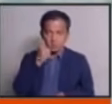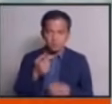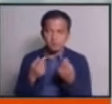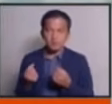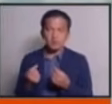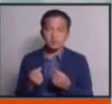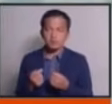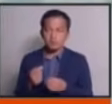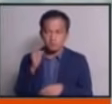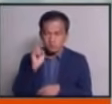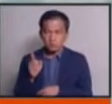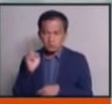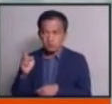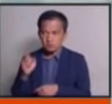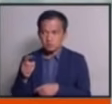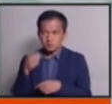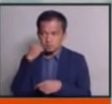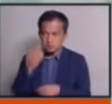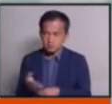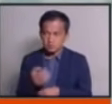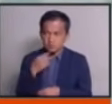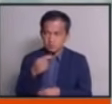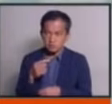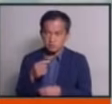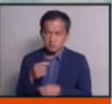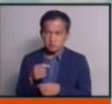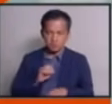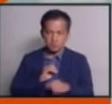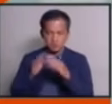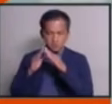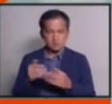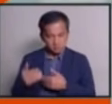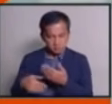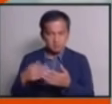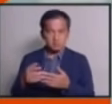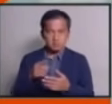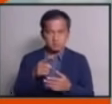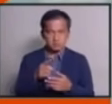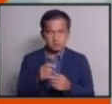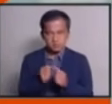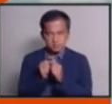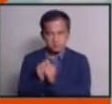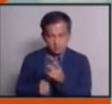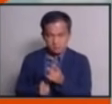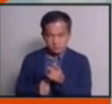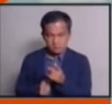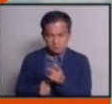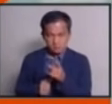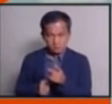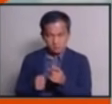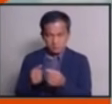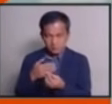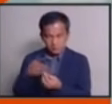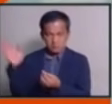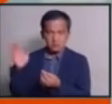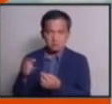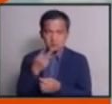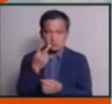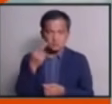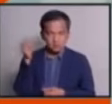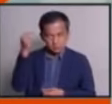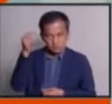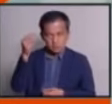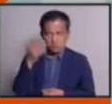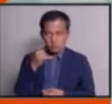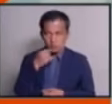walang ginawa kundi takutin siya para mamatay na siya para i-take over po yung property. So, sir, sasamahan po namin itong sinanay, evict na po natin itong dalawang pamangkin niya